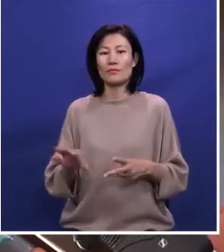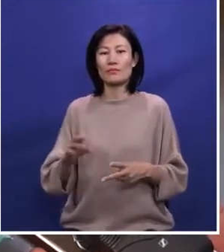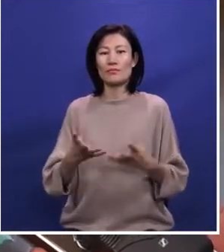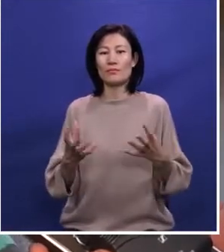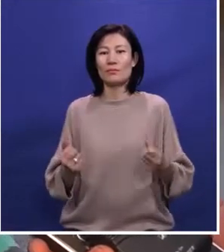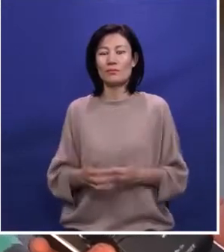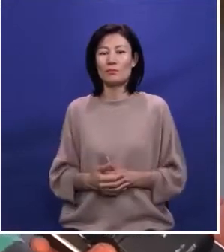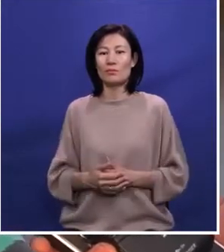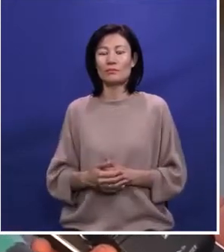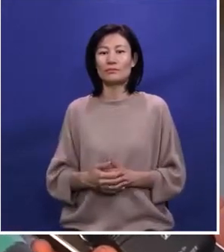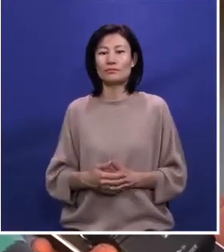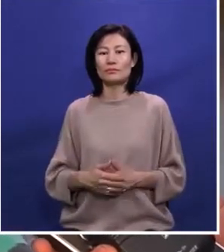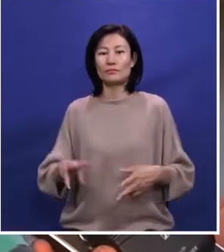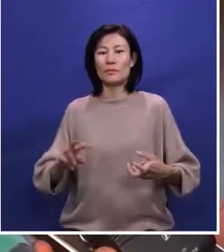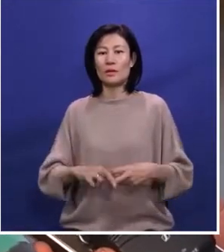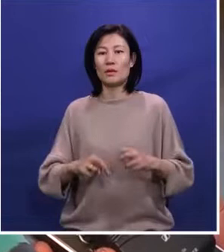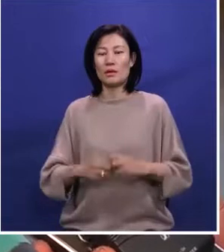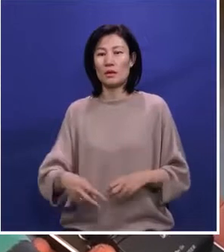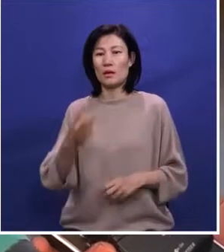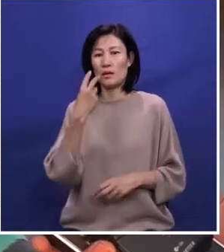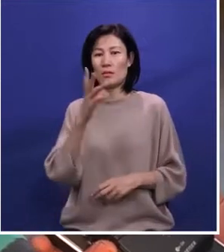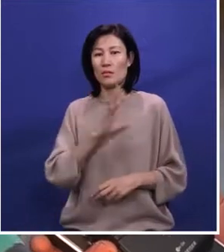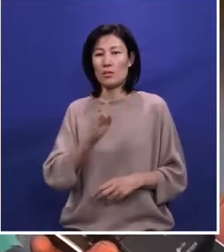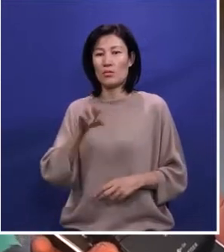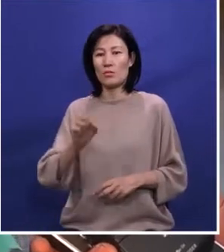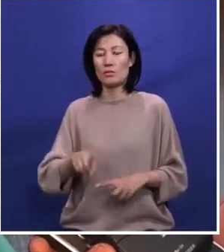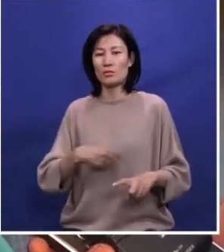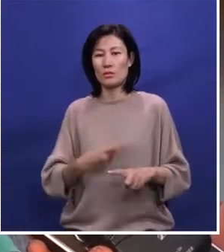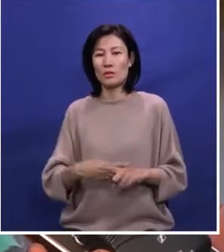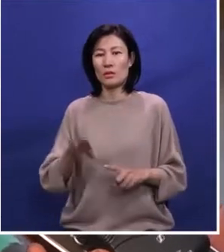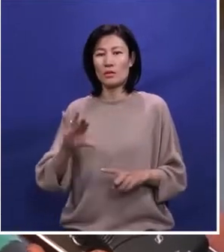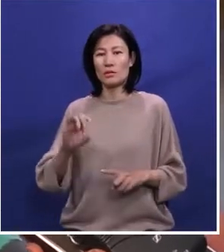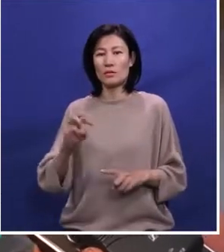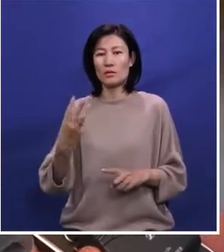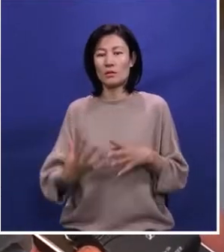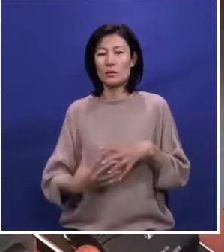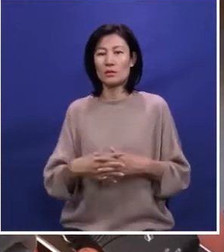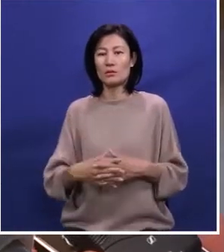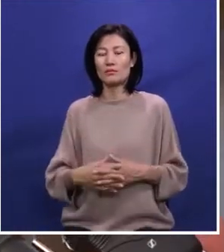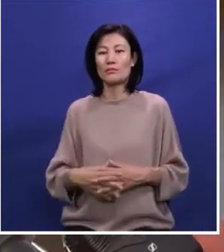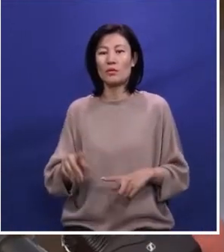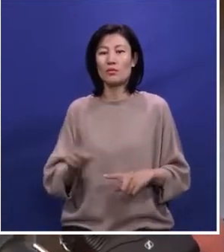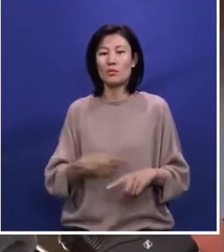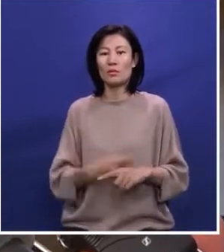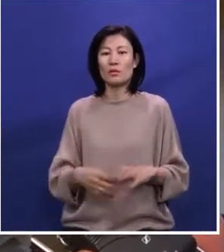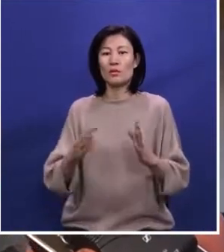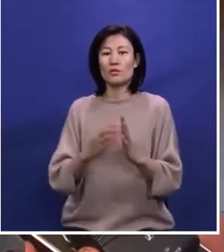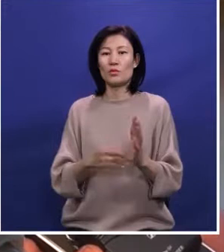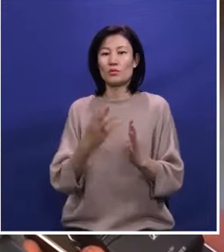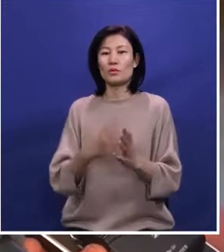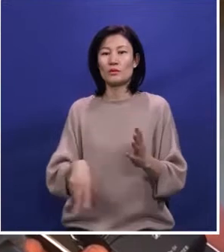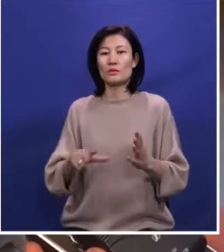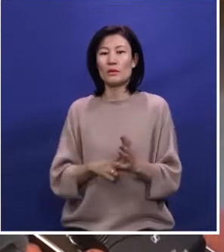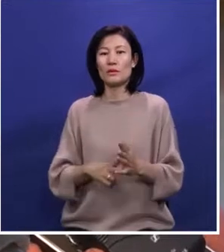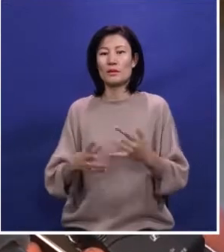бір алқаптан 3 өнім алу мәселесіне қаралған болатын болса, оның Сарағаш ауданның үлесі ол жерде 998